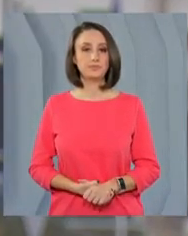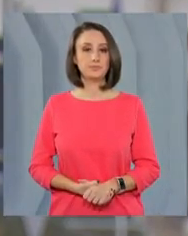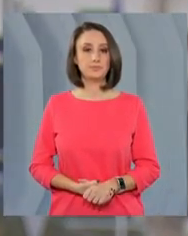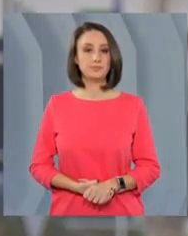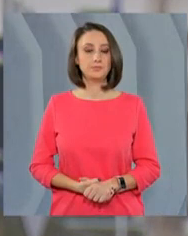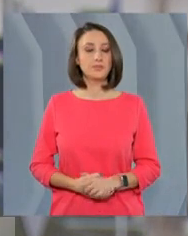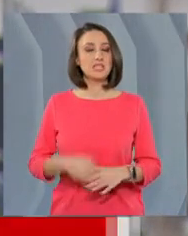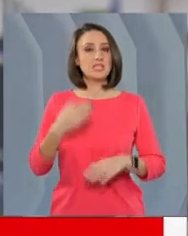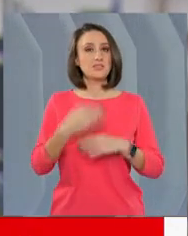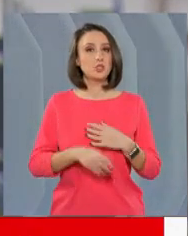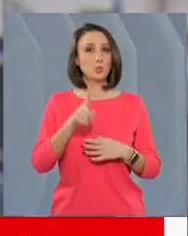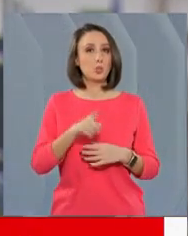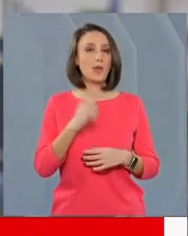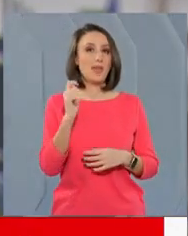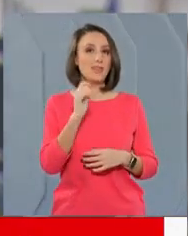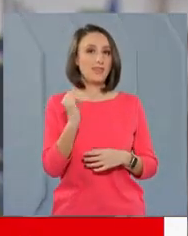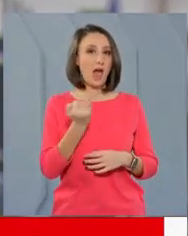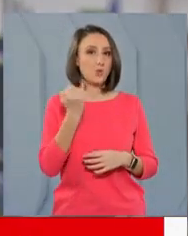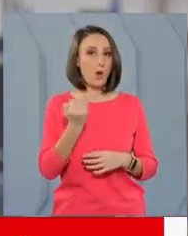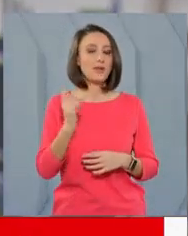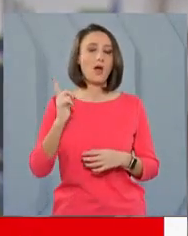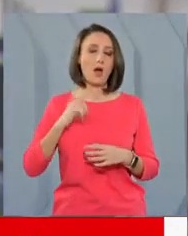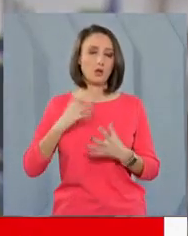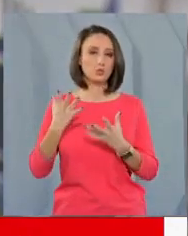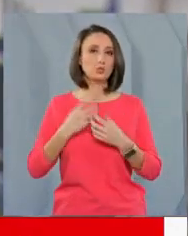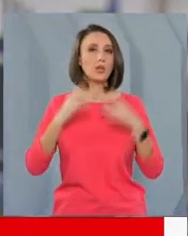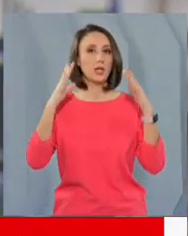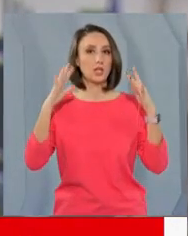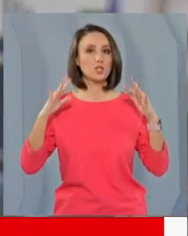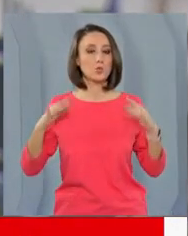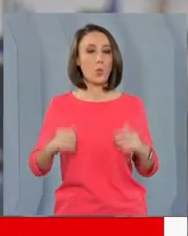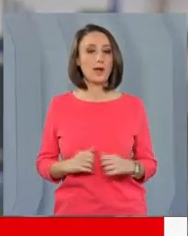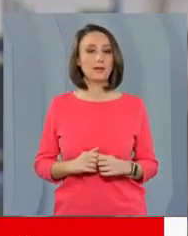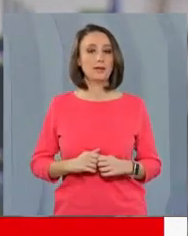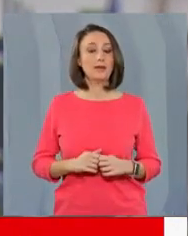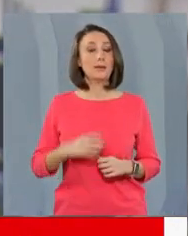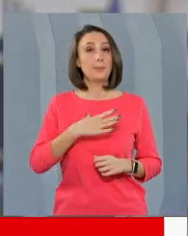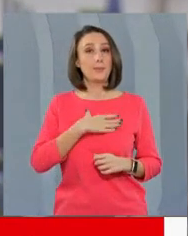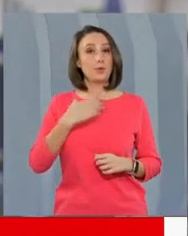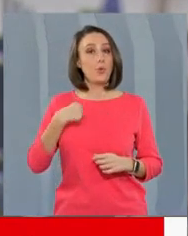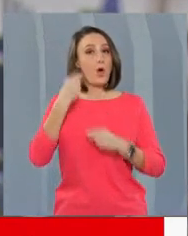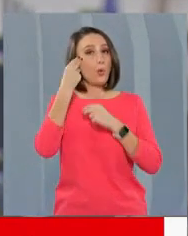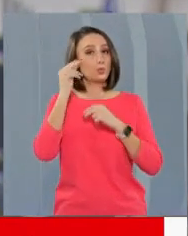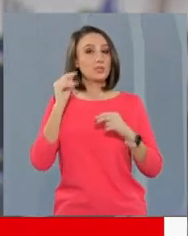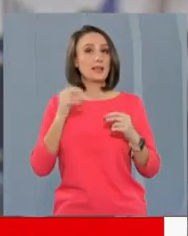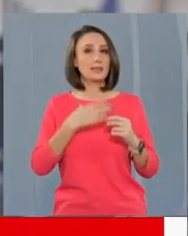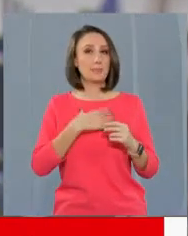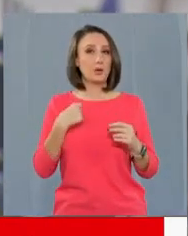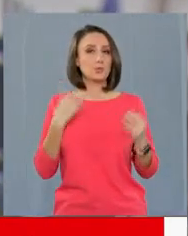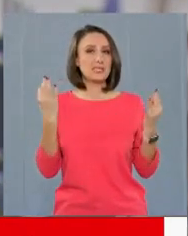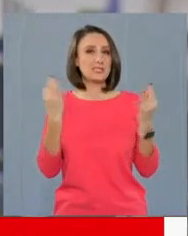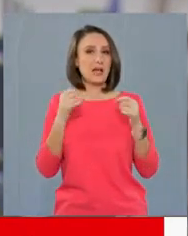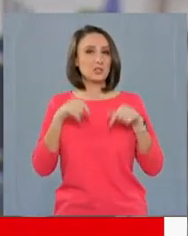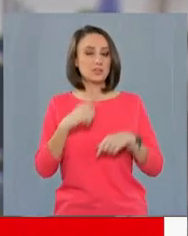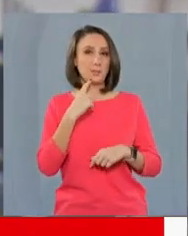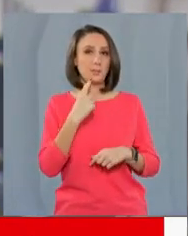Sfârșitul lunii ianuarie aduce în sfârșit ninsorile mult așteptate de toți românii. Meteorologii anunță că temperaturile scad drastic în